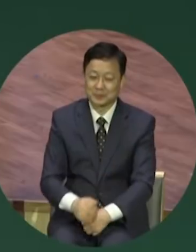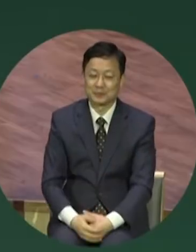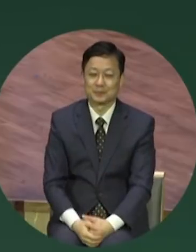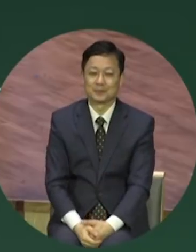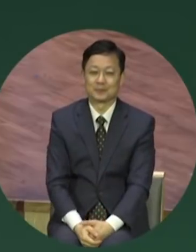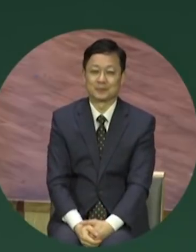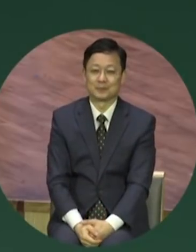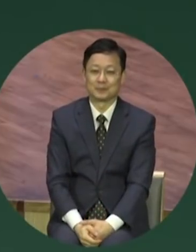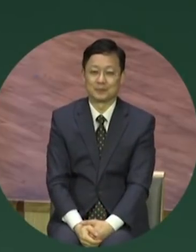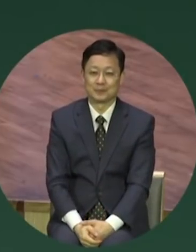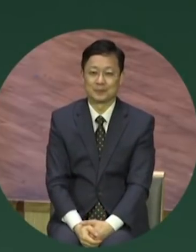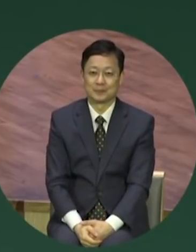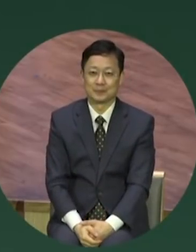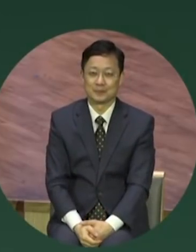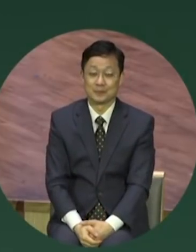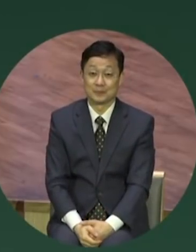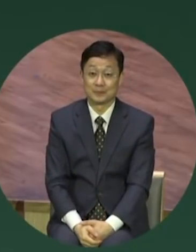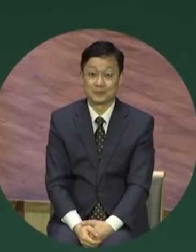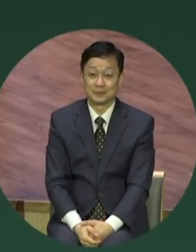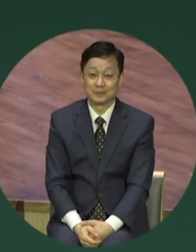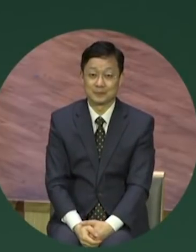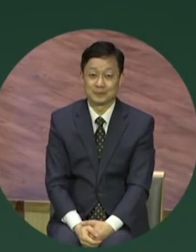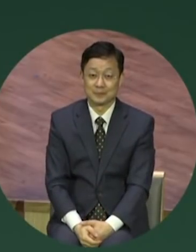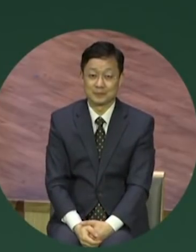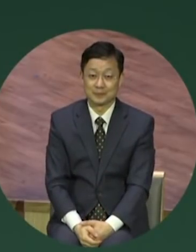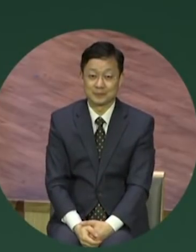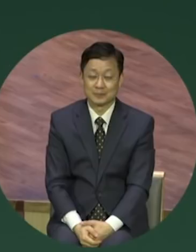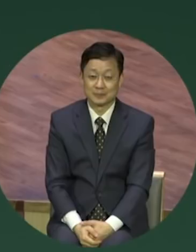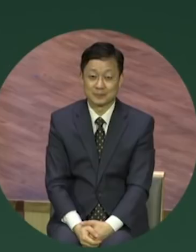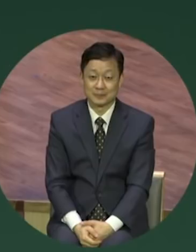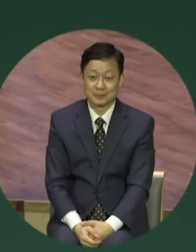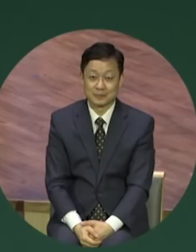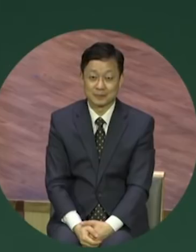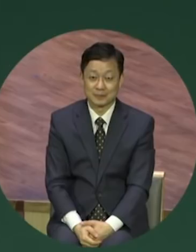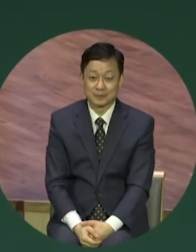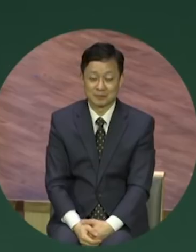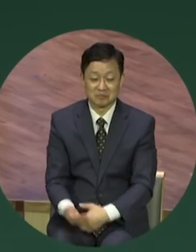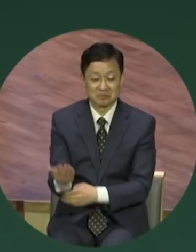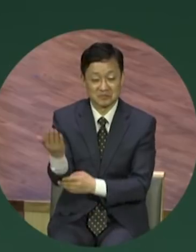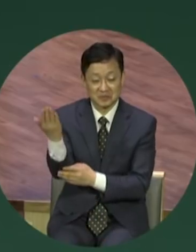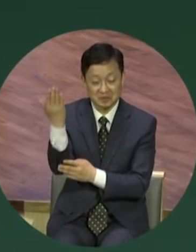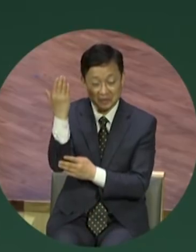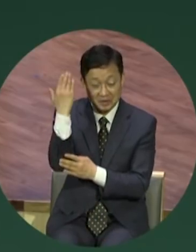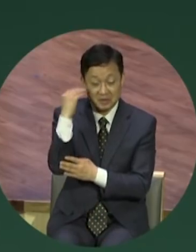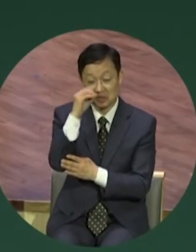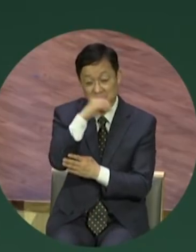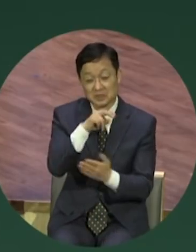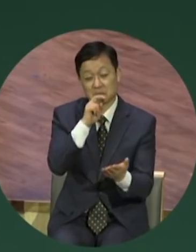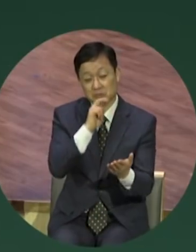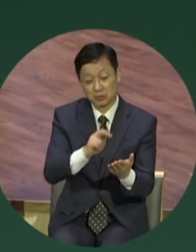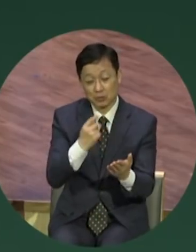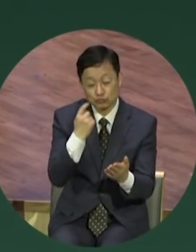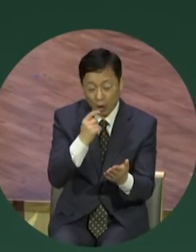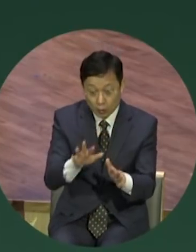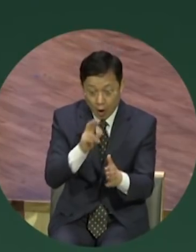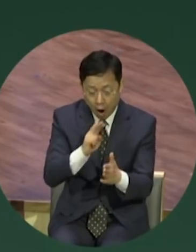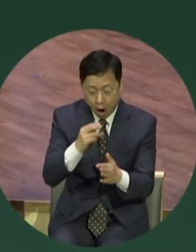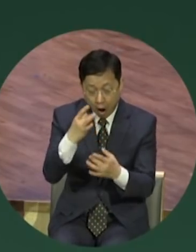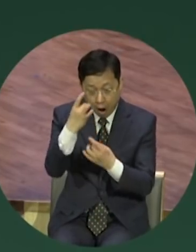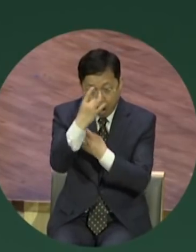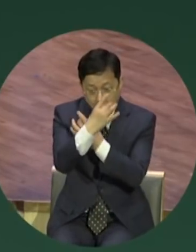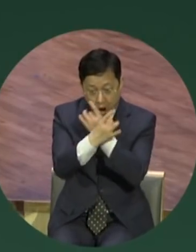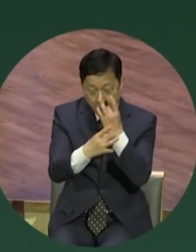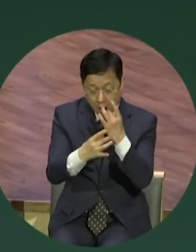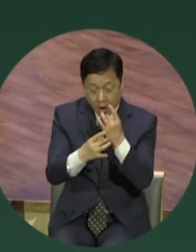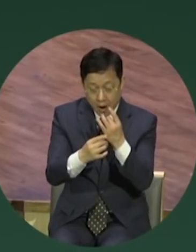so well. 아, 전에는 노래 잘하네 이런 생각이 오늘 들으면서 야 가수 한 가지네 내려서 오늘. Before when I heard him